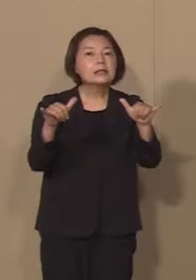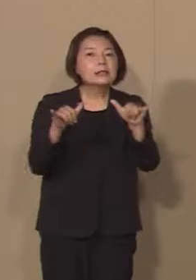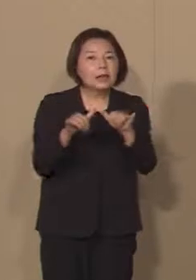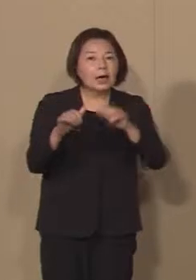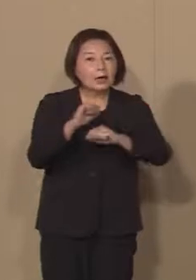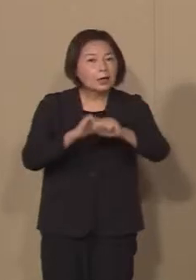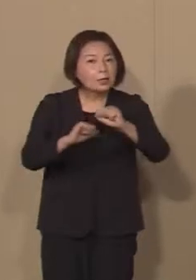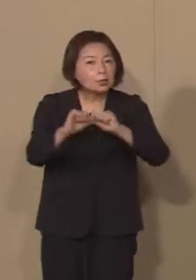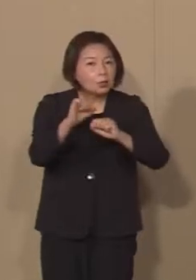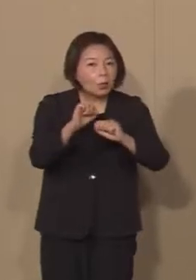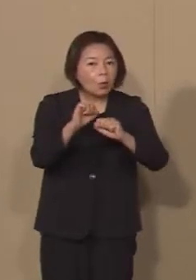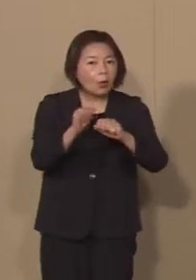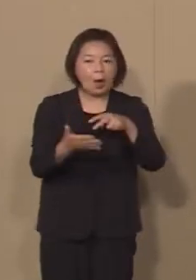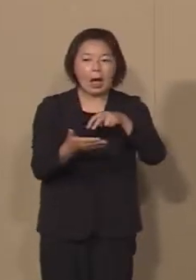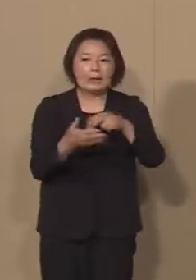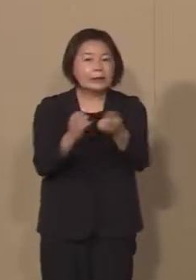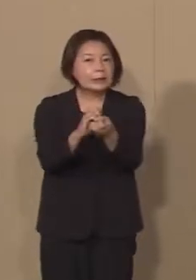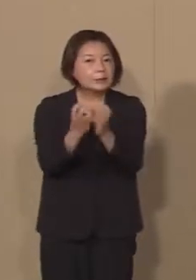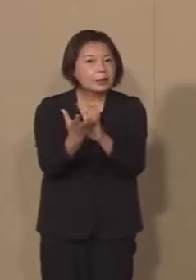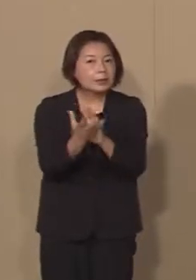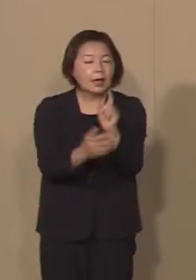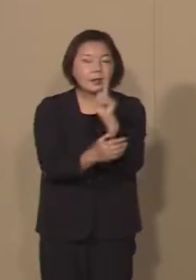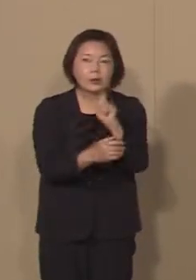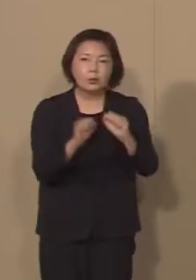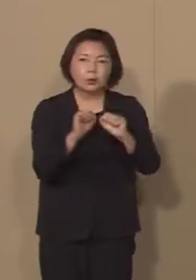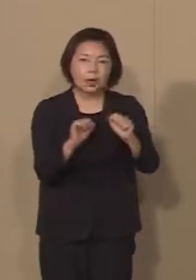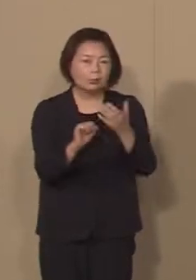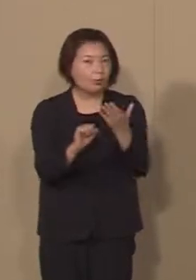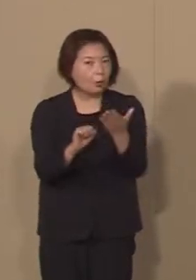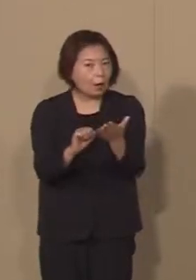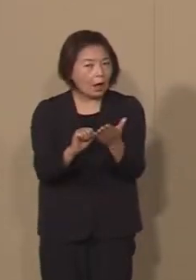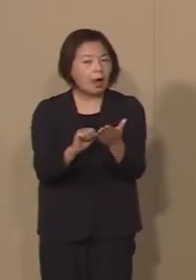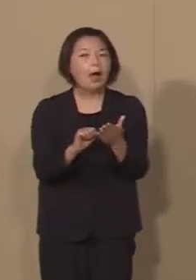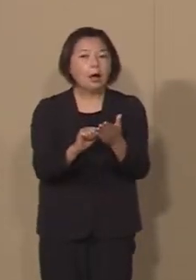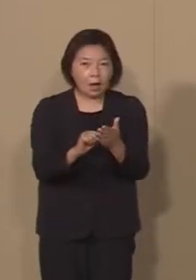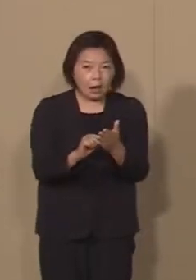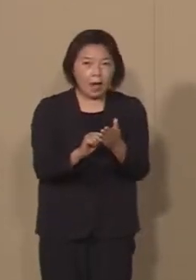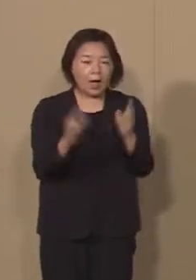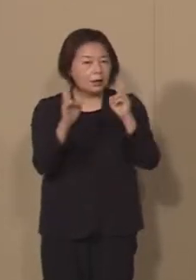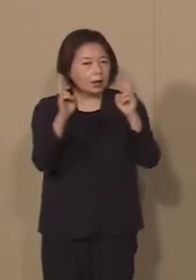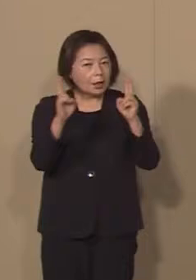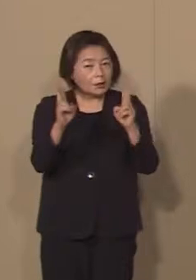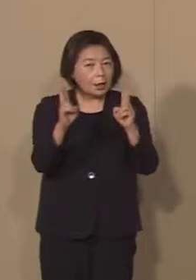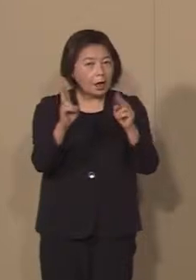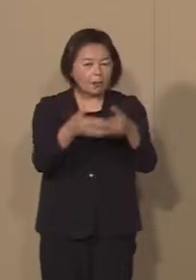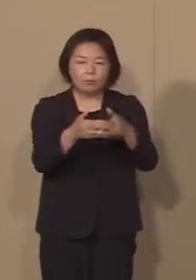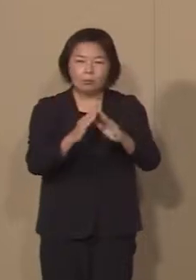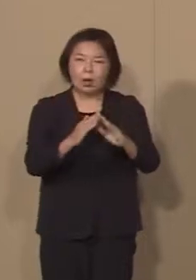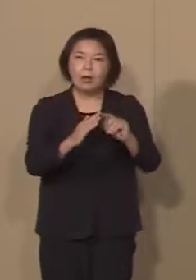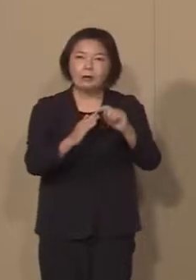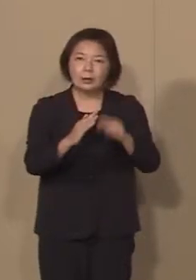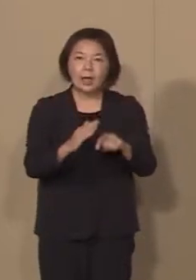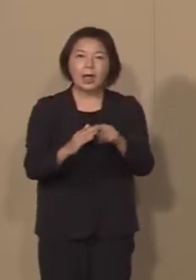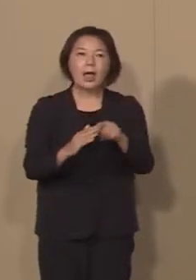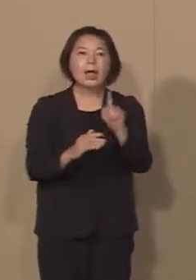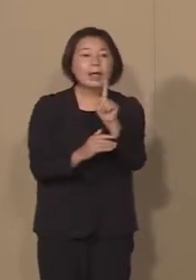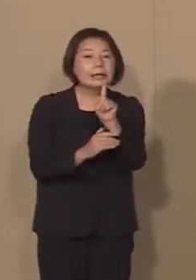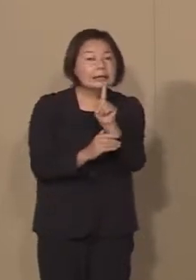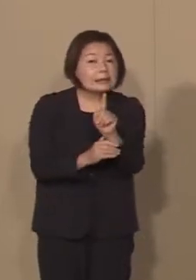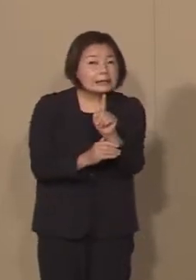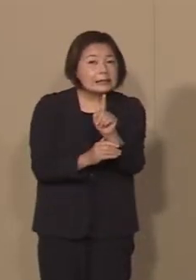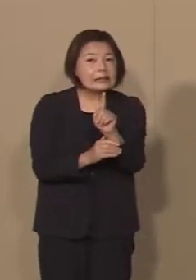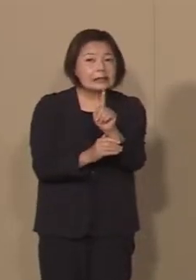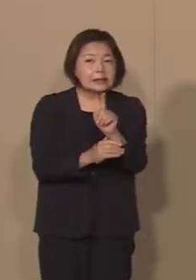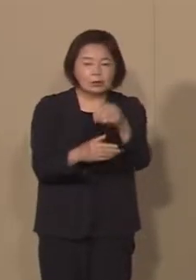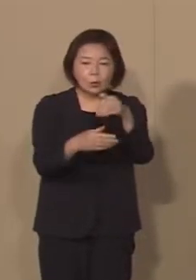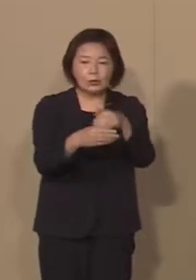橘さんがやろうとしてるかっていうとベンチャー企業ゼロからイチで作って1議席を取ってまたさらに二議席不可して